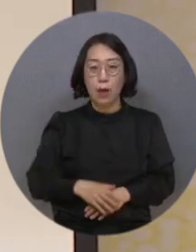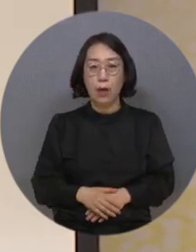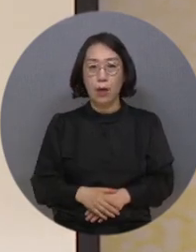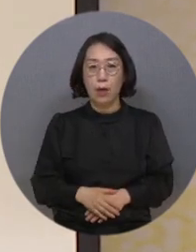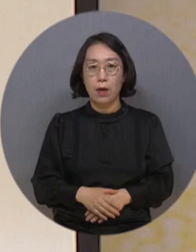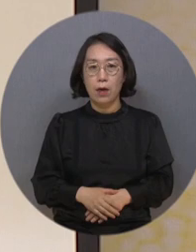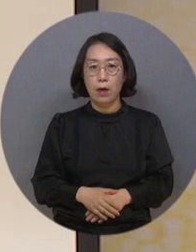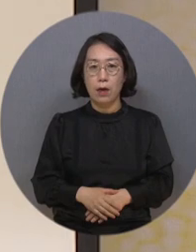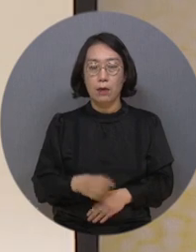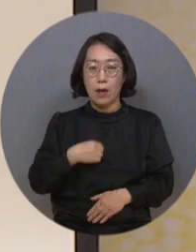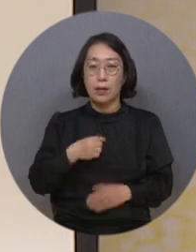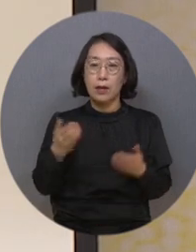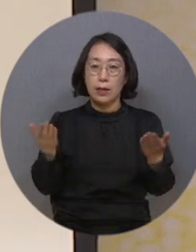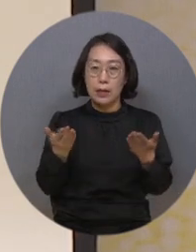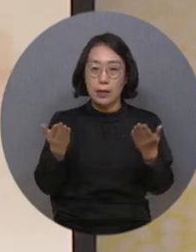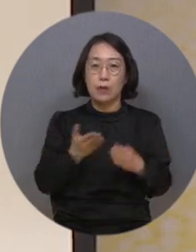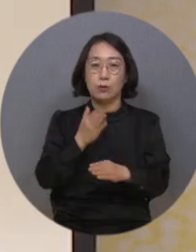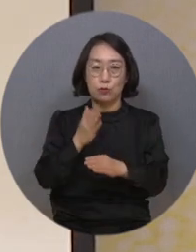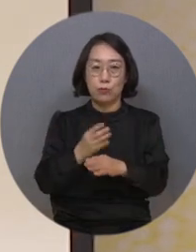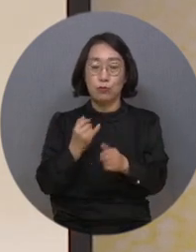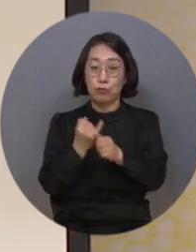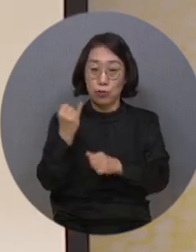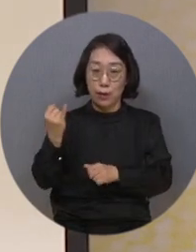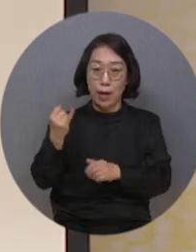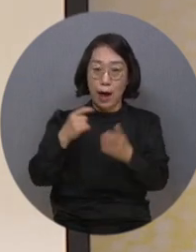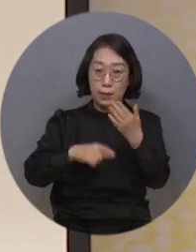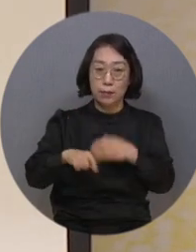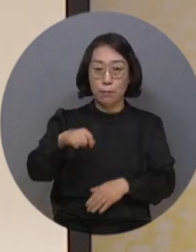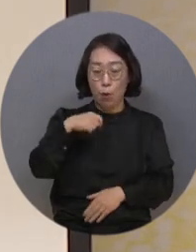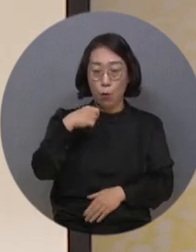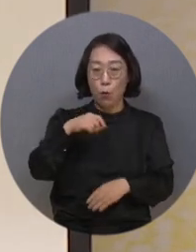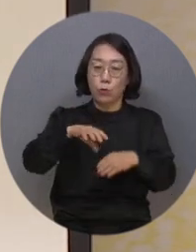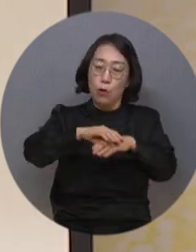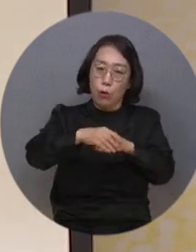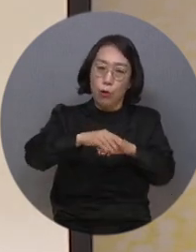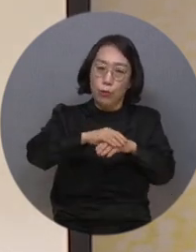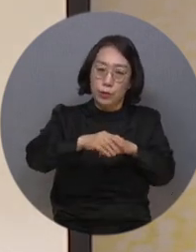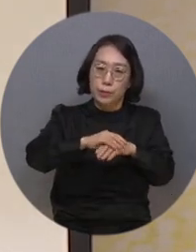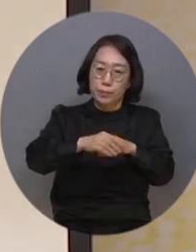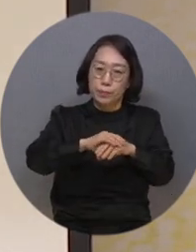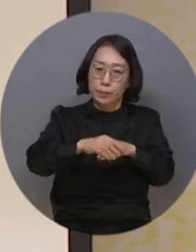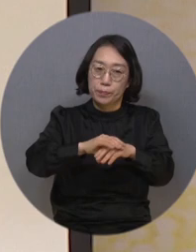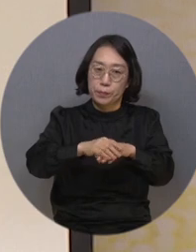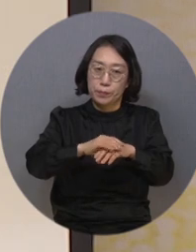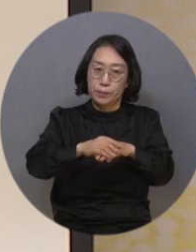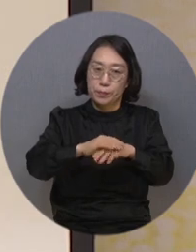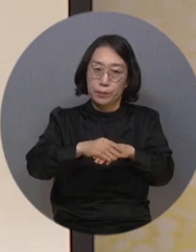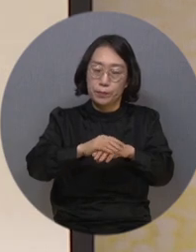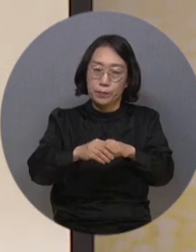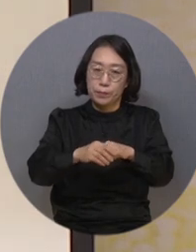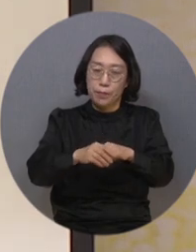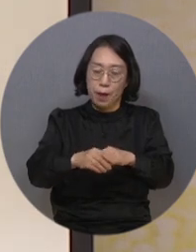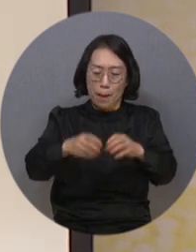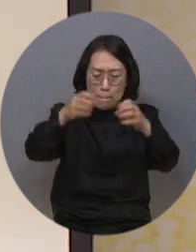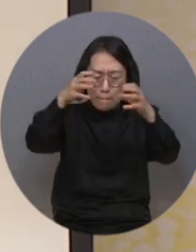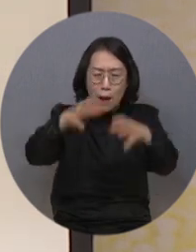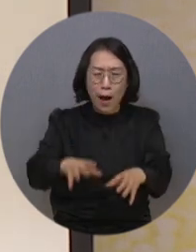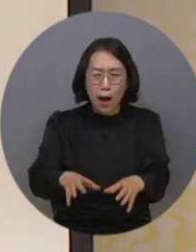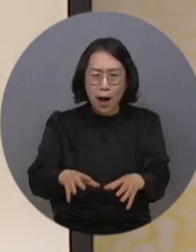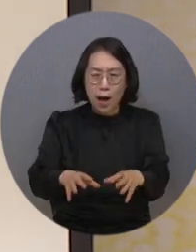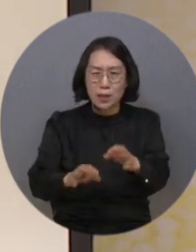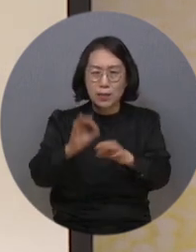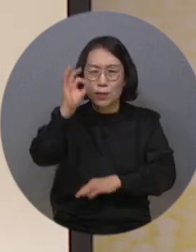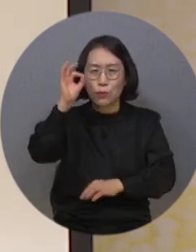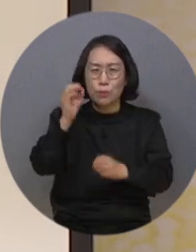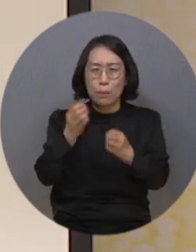저는 현장에서 일을 하고 있었고 저는 저희 아내는 아침을 먹고 설거지를 하고 있는데 그릇을 떨어뜨려가지고 실수를